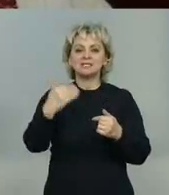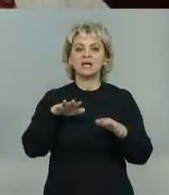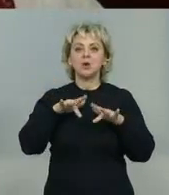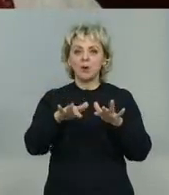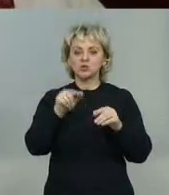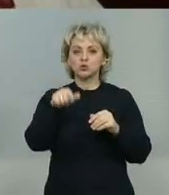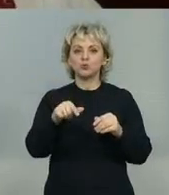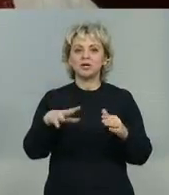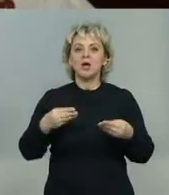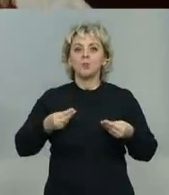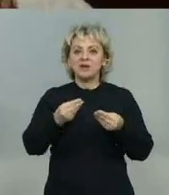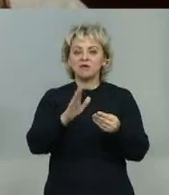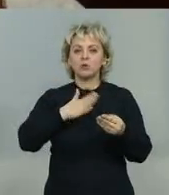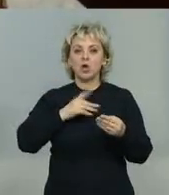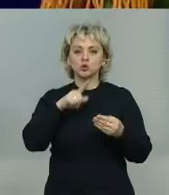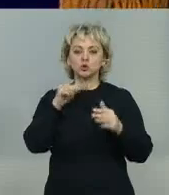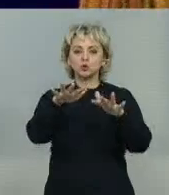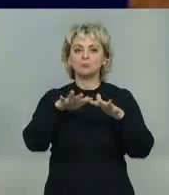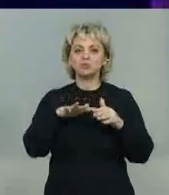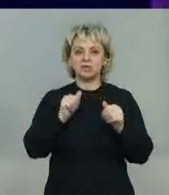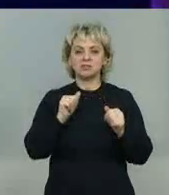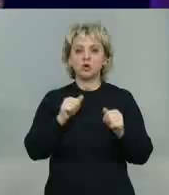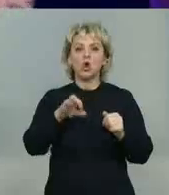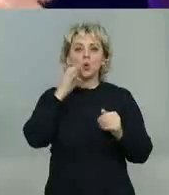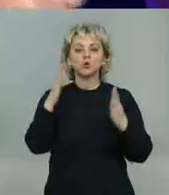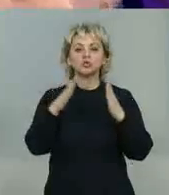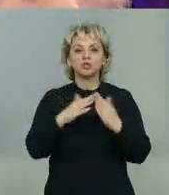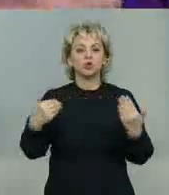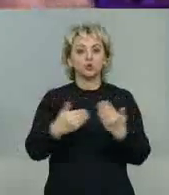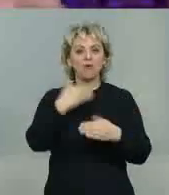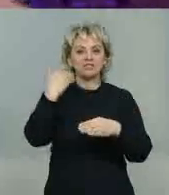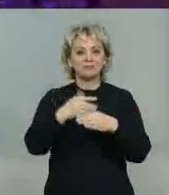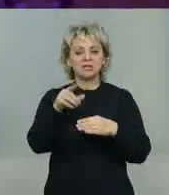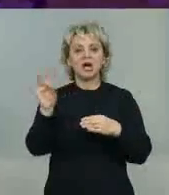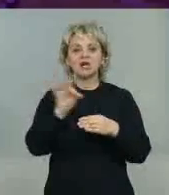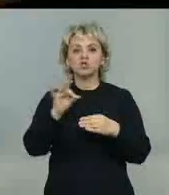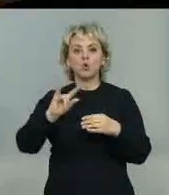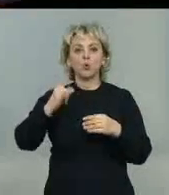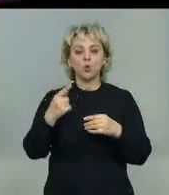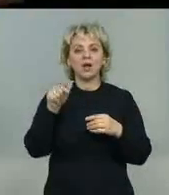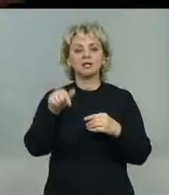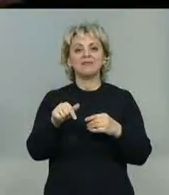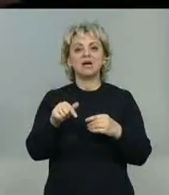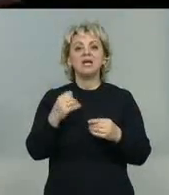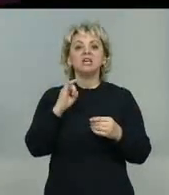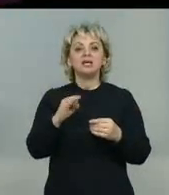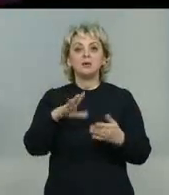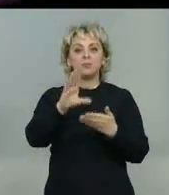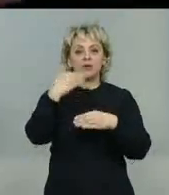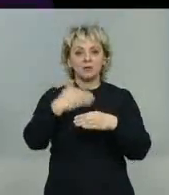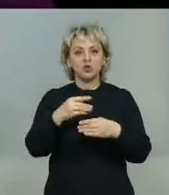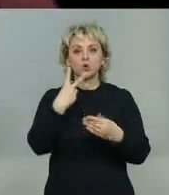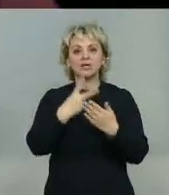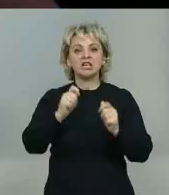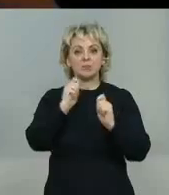поступки прививаем нашему юному зрителю. «Кошкин дом» – новый спектакль ростовского кукольного. И к премьеру театр